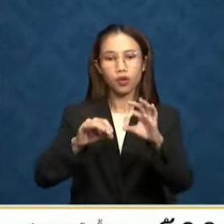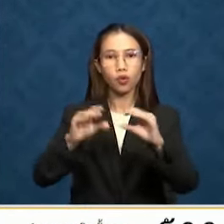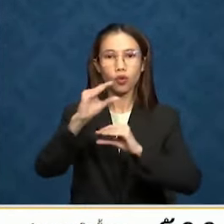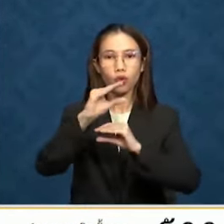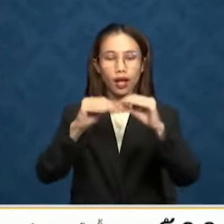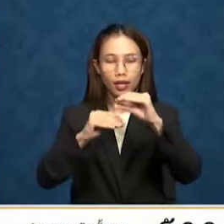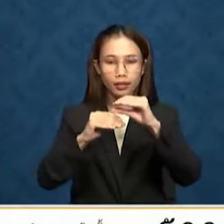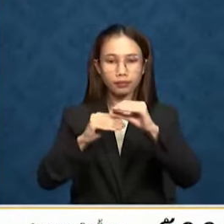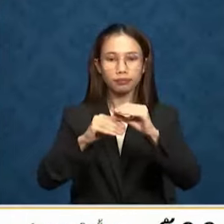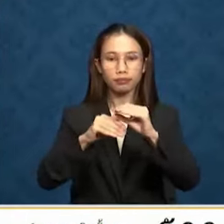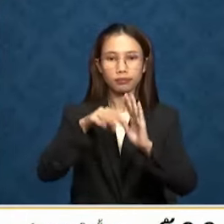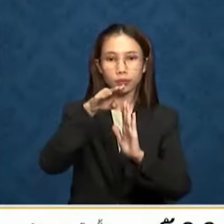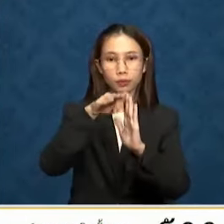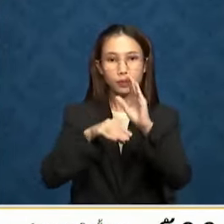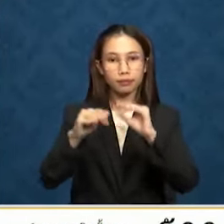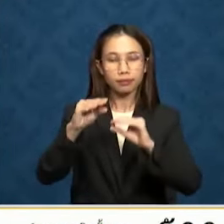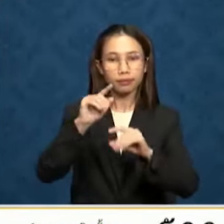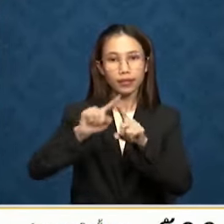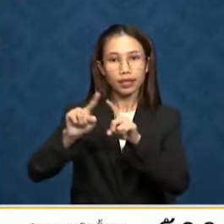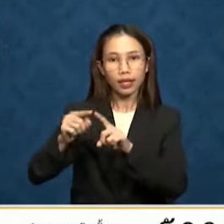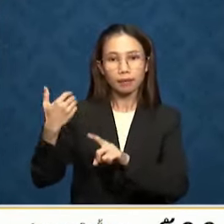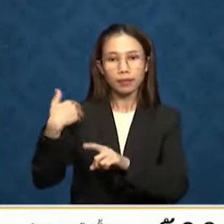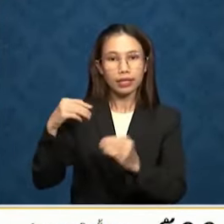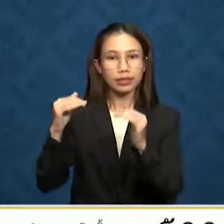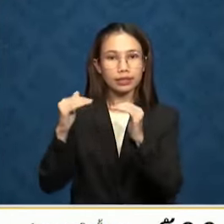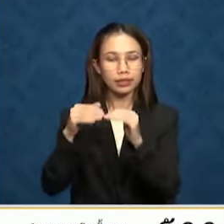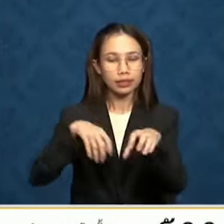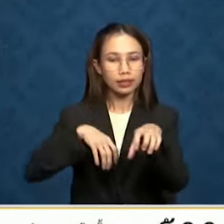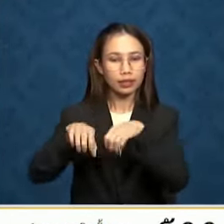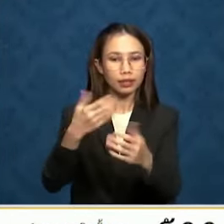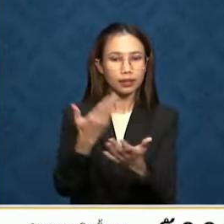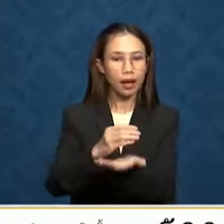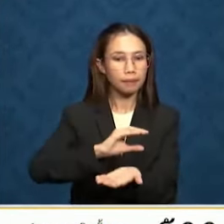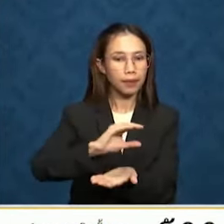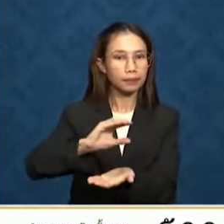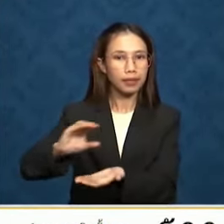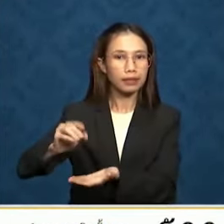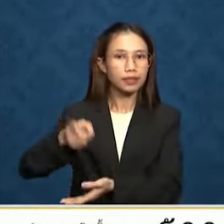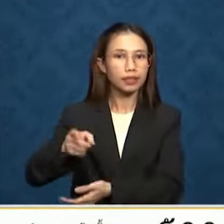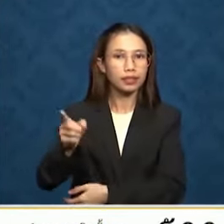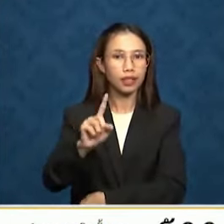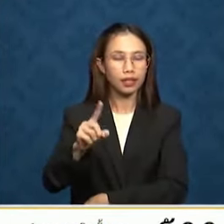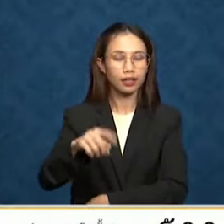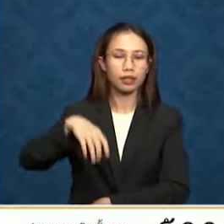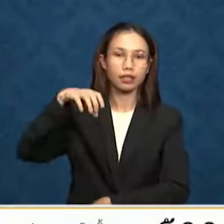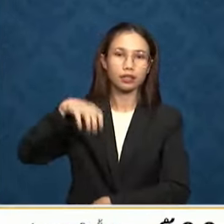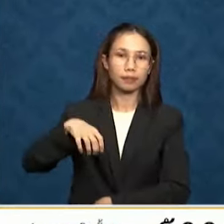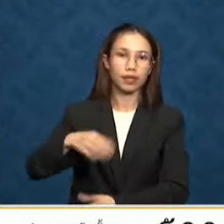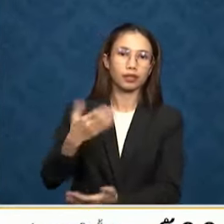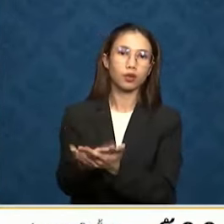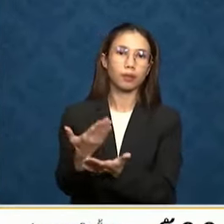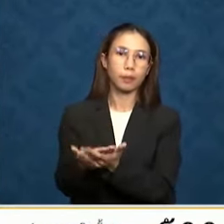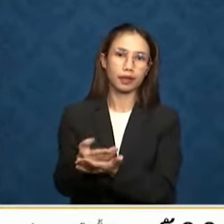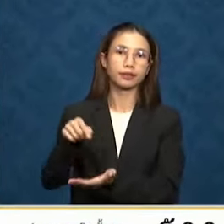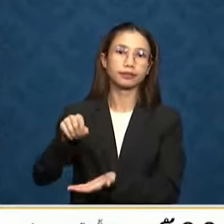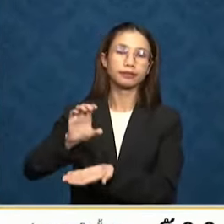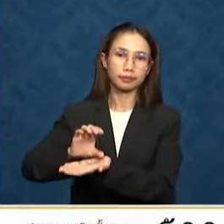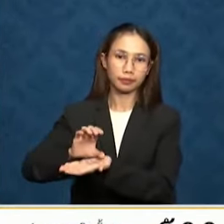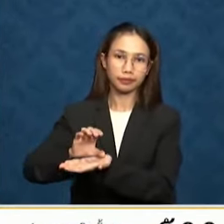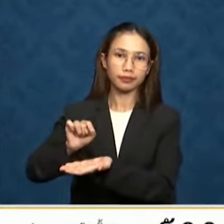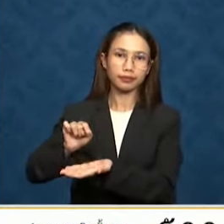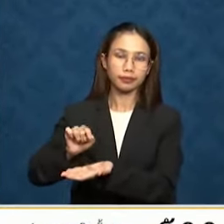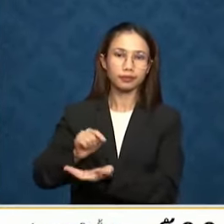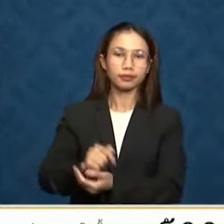ละโครงการจริงๆนะคะมีอำนาจในการจัดสรรเงินจริงๆเนี่ยก็คือสสำนักงบประมาณค่ะสำนักงบ